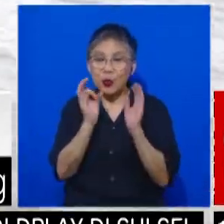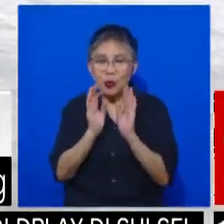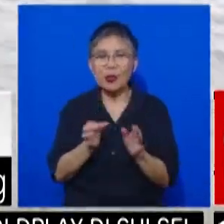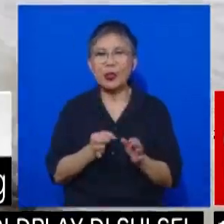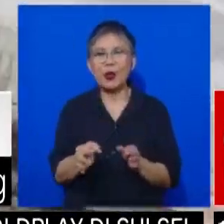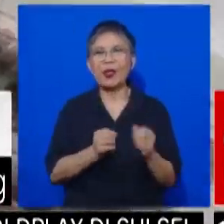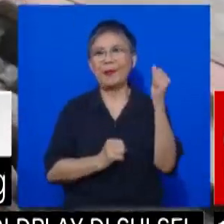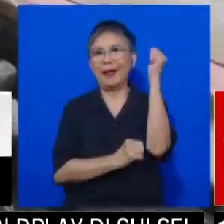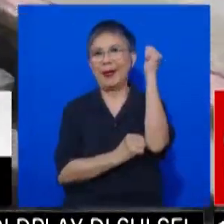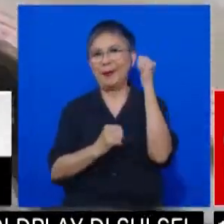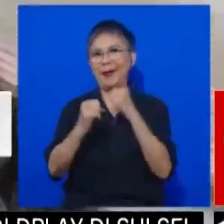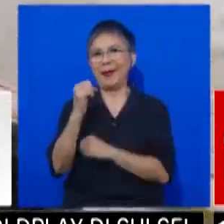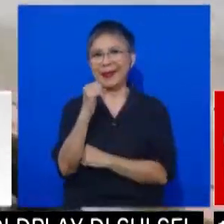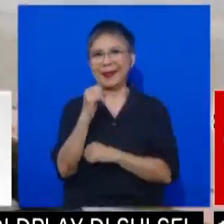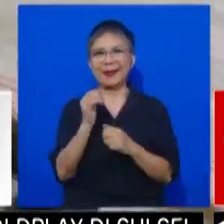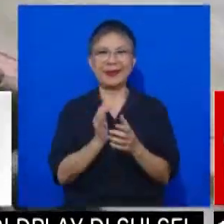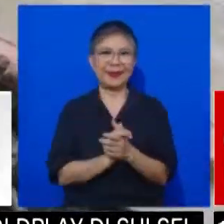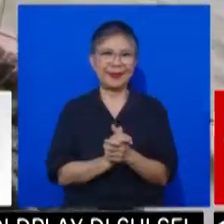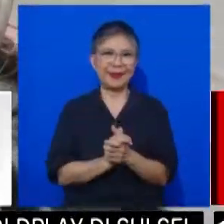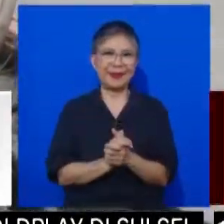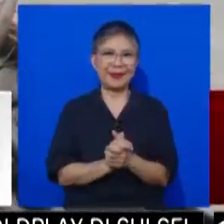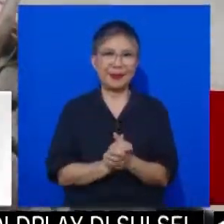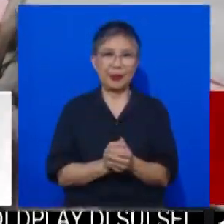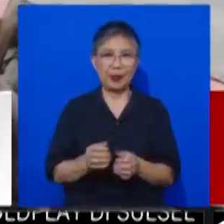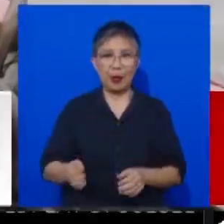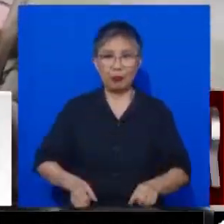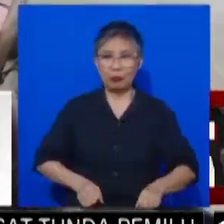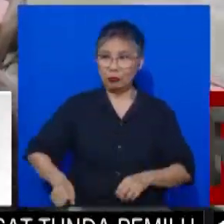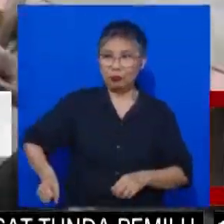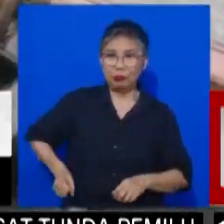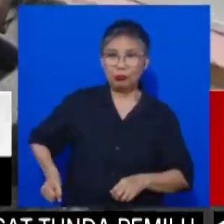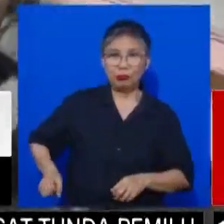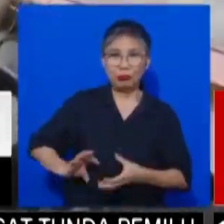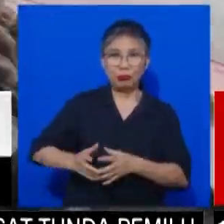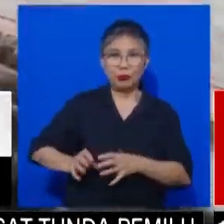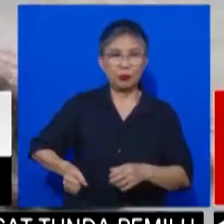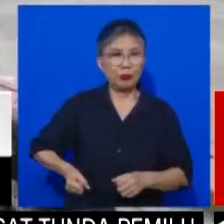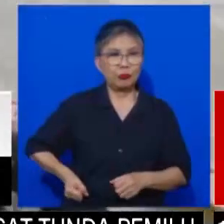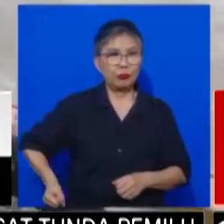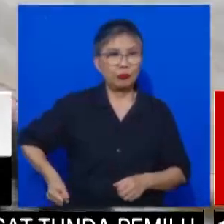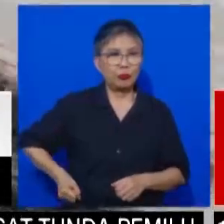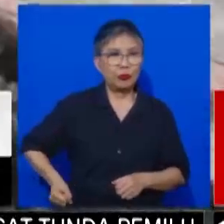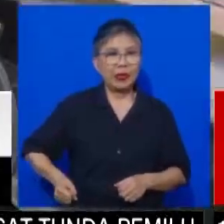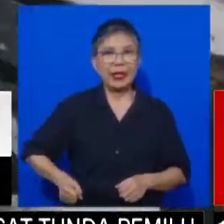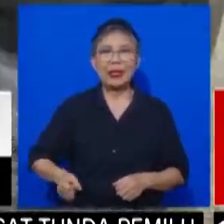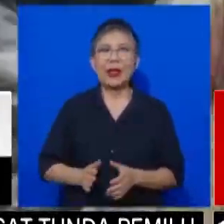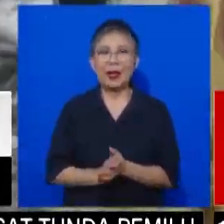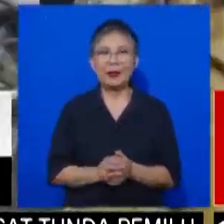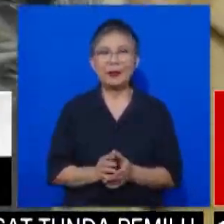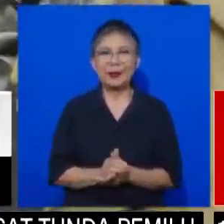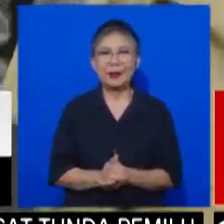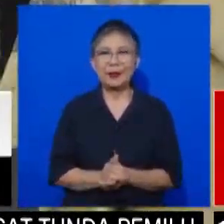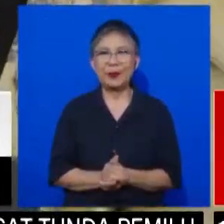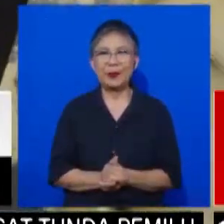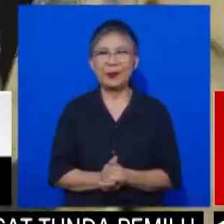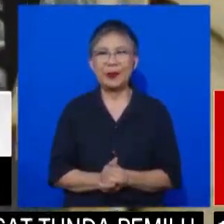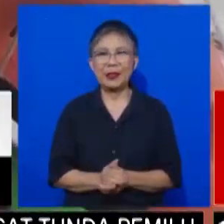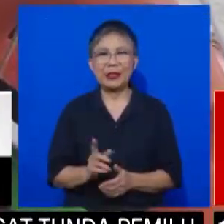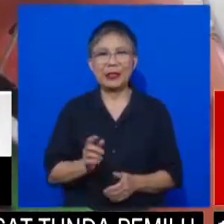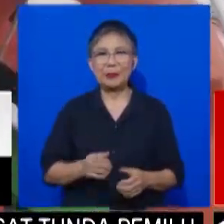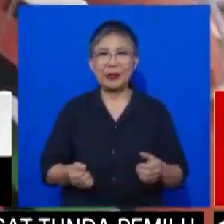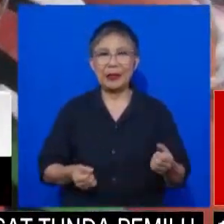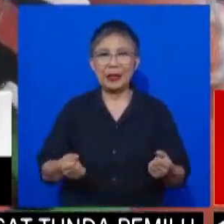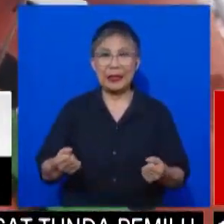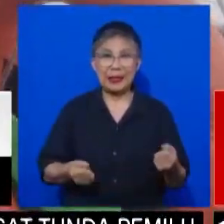Palembang. Menyetir perahu ketek dibutuhkan keterampilan ala bisa karena biasa. Layaknya menyetir mobil, kita